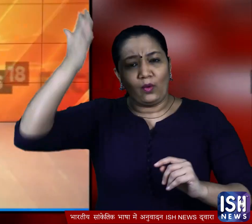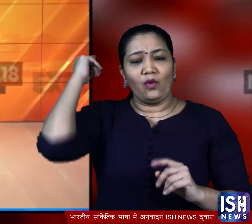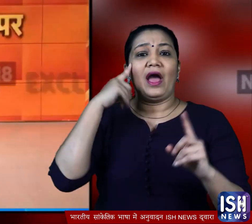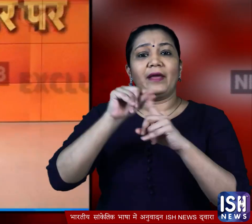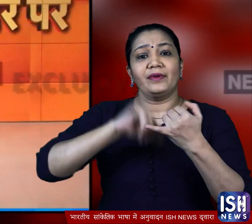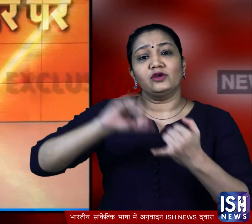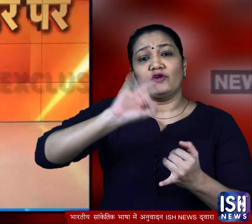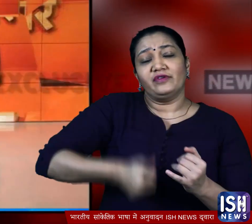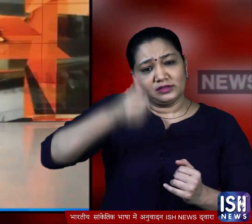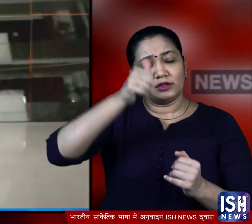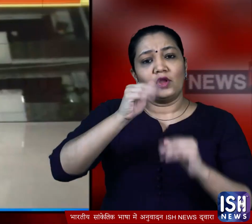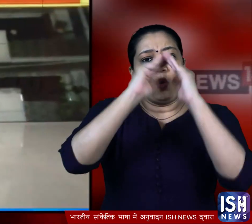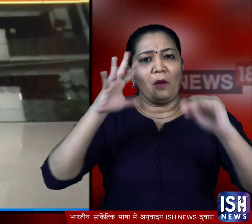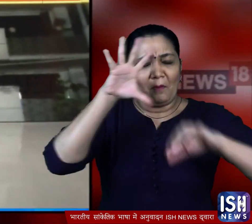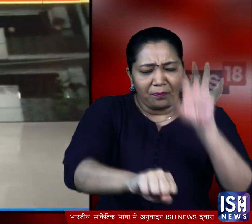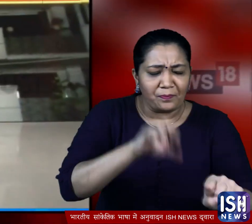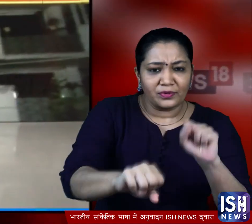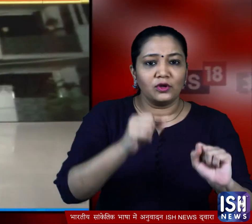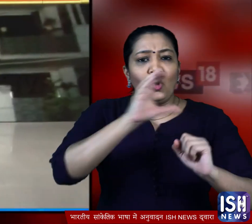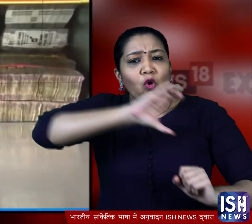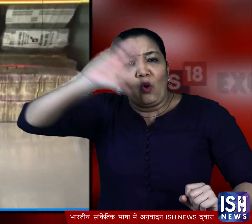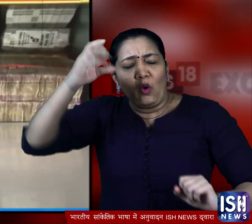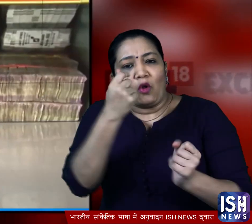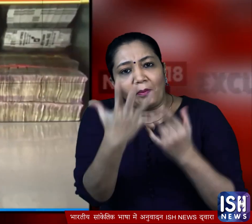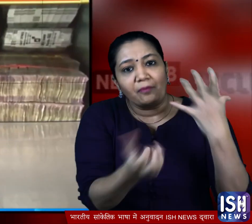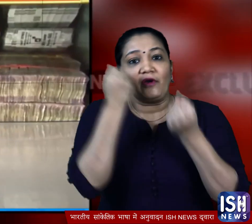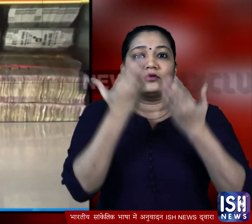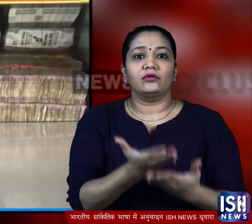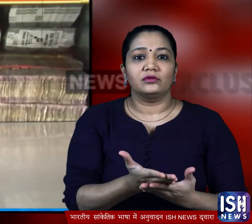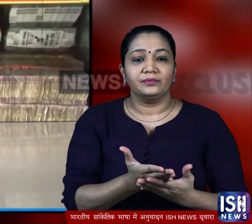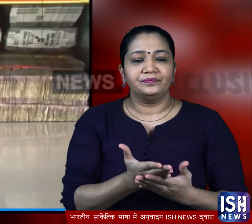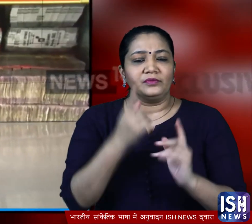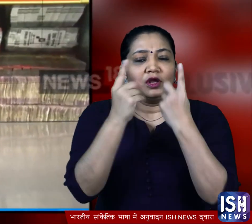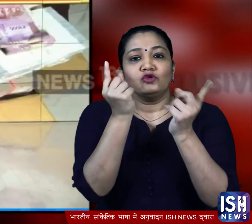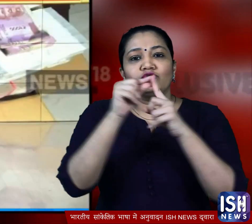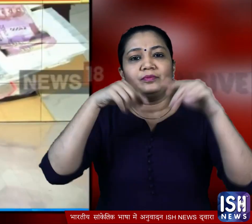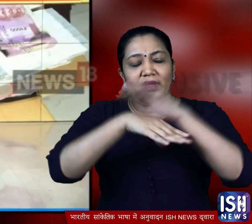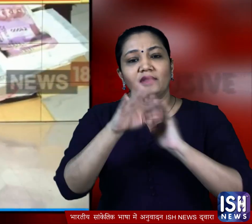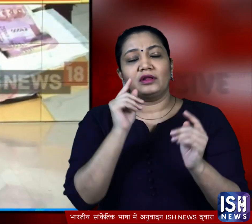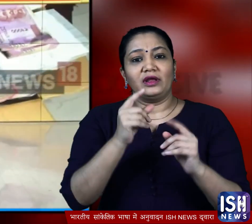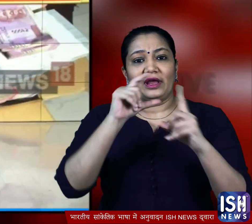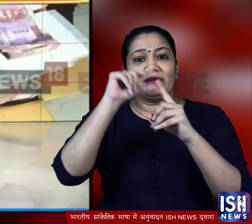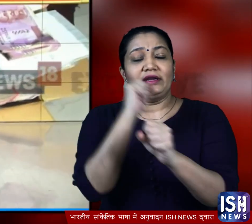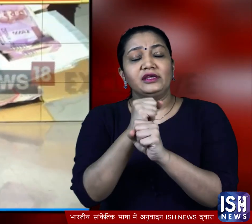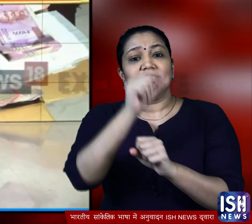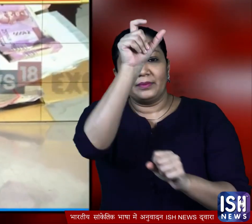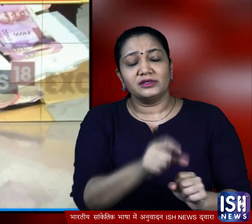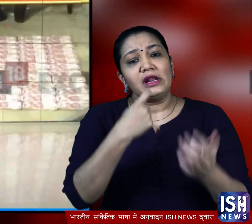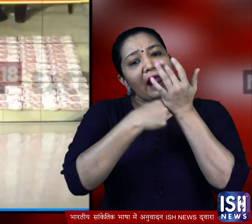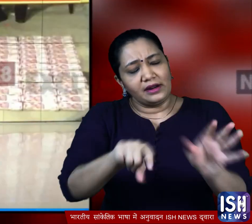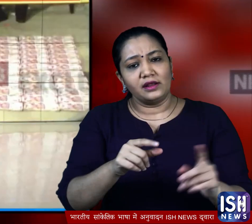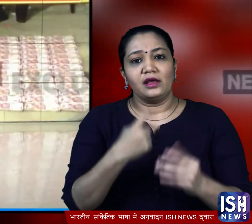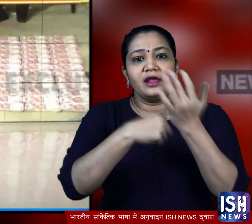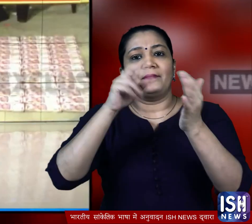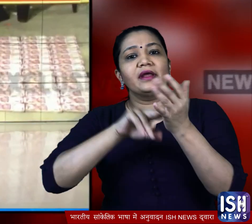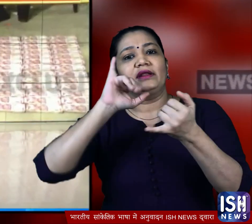पूर्व आईपीएस अधिकारी के घर पर छापा मारा, जिसमें उसे करोड़ों की रकम बरामद हुई। ये कार्रवाई यूपी कैडर के डीजी रैंक के रिटायर्ड अफसर